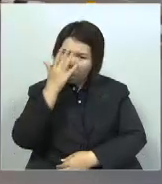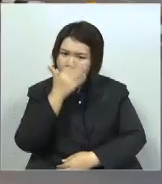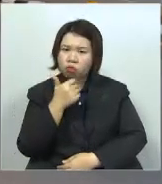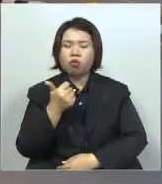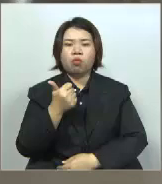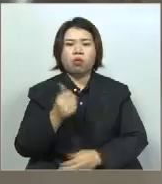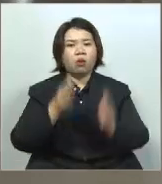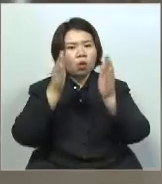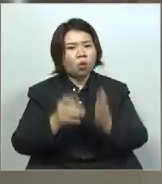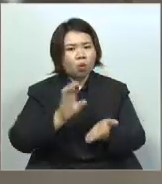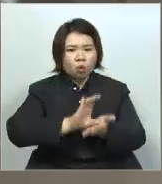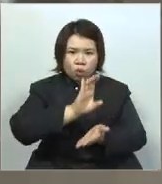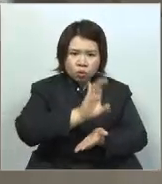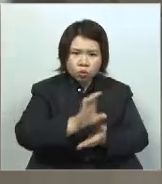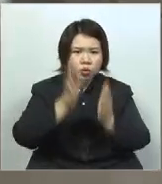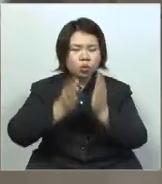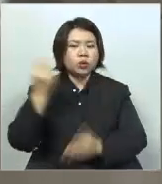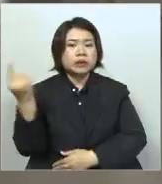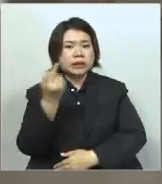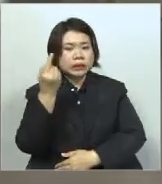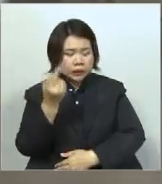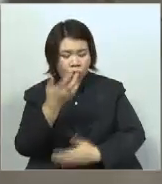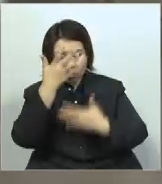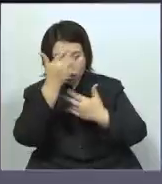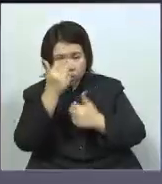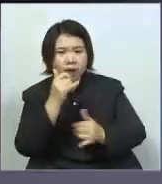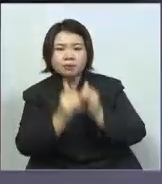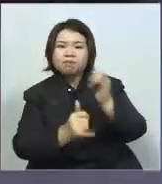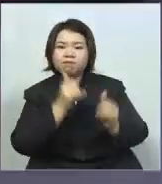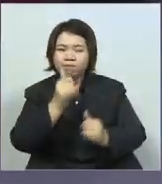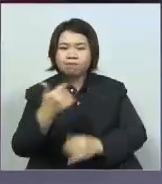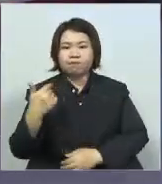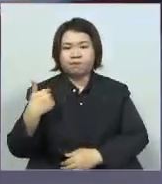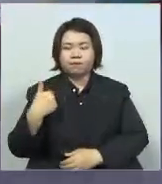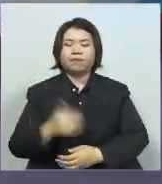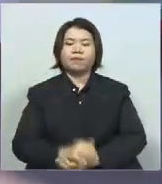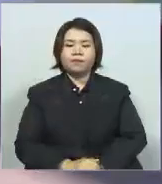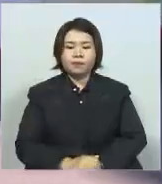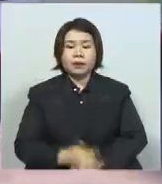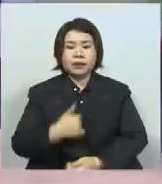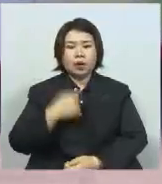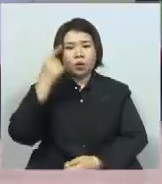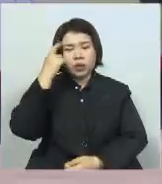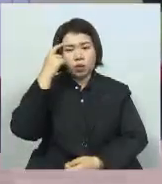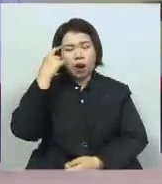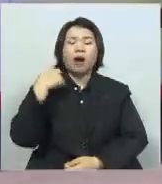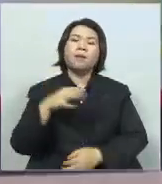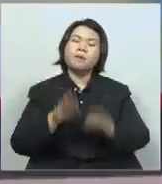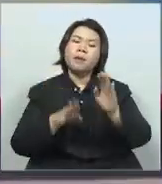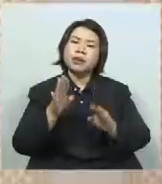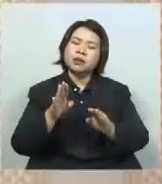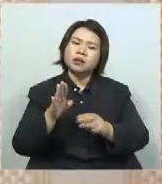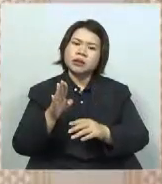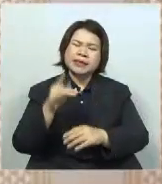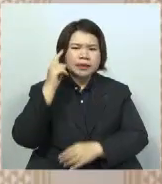ดึงดูดทั้งนักลงทุนและนักท่องเที่ยวให้เข้ามาเพิ่มมากขึ้นอย่างต่อเนื่อง เราคาดว่าวันหนึ่ง